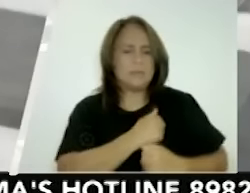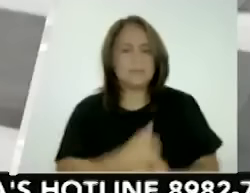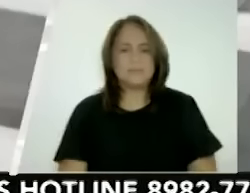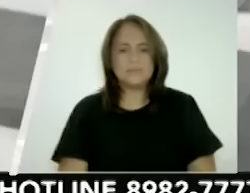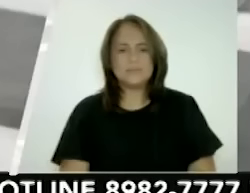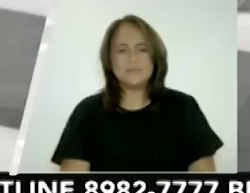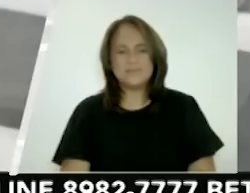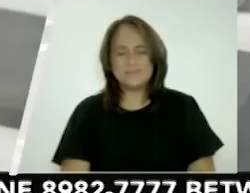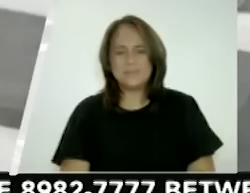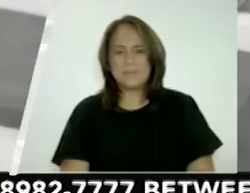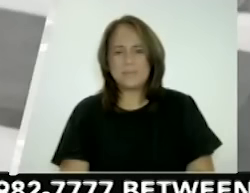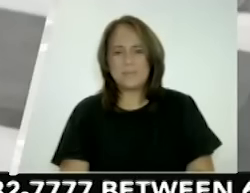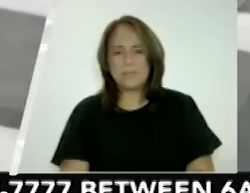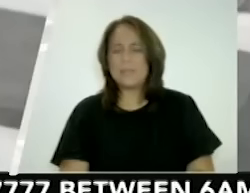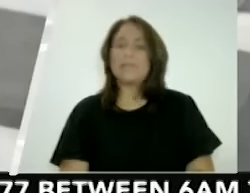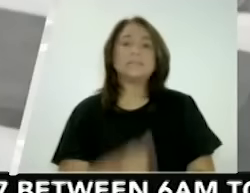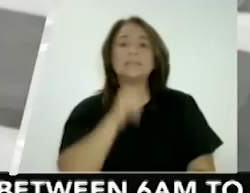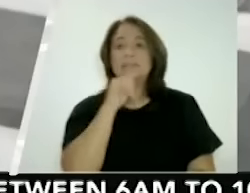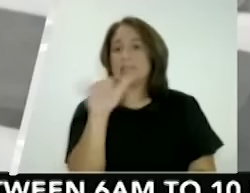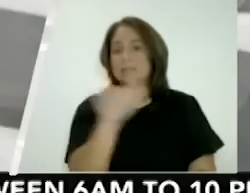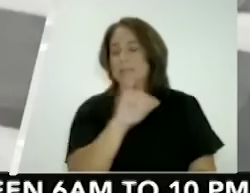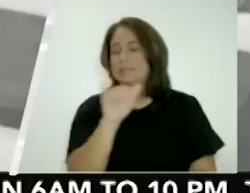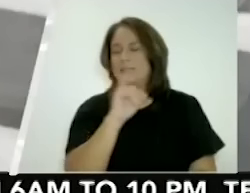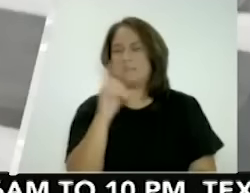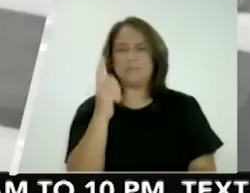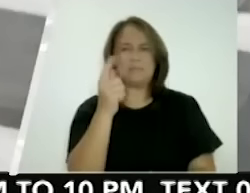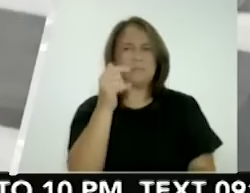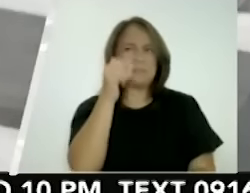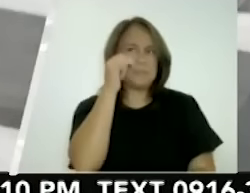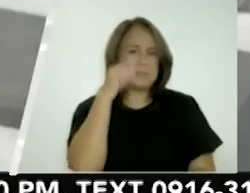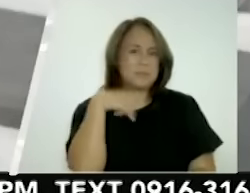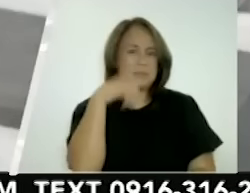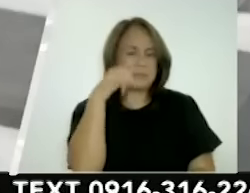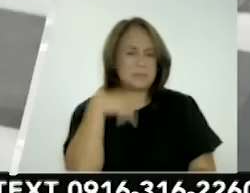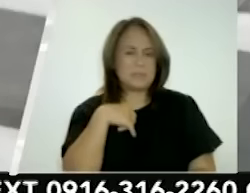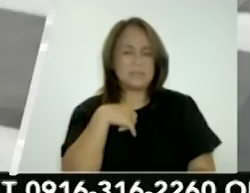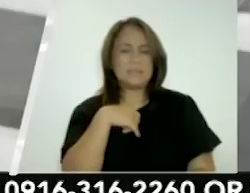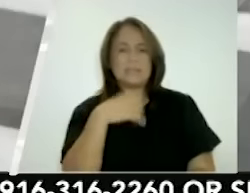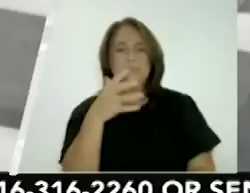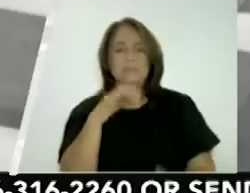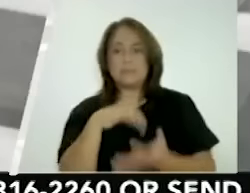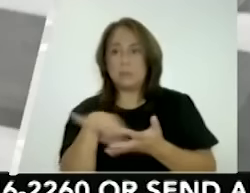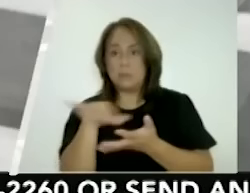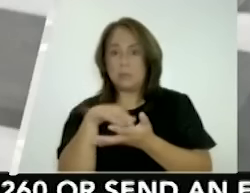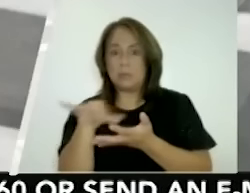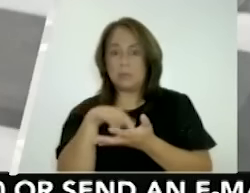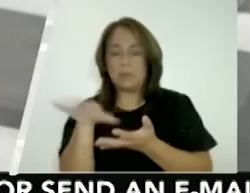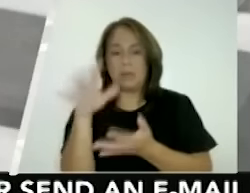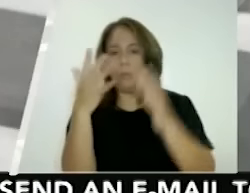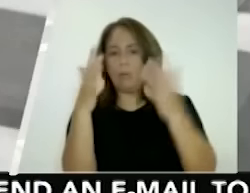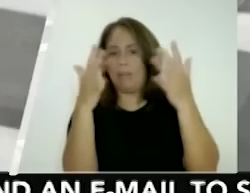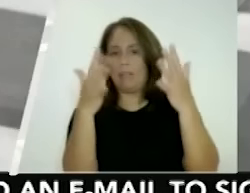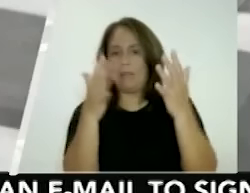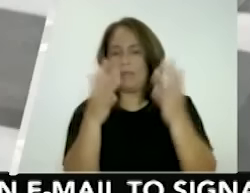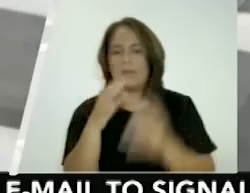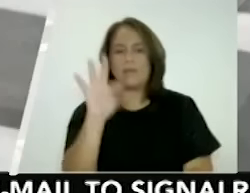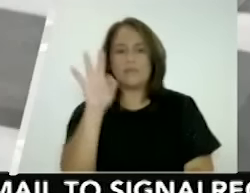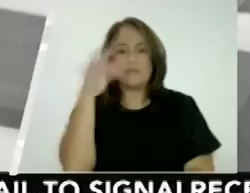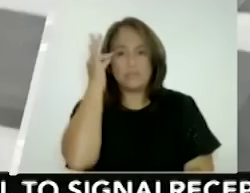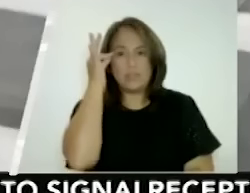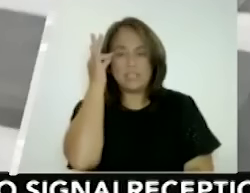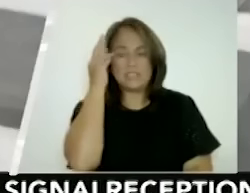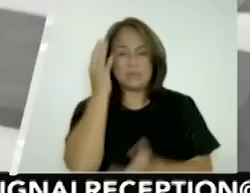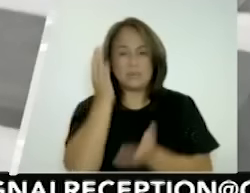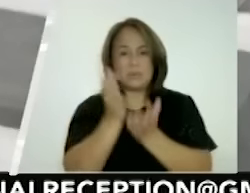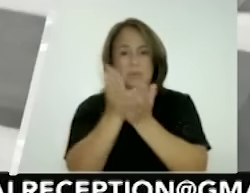Pia, hindi katulad ng mga nagdaang araw ay wala kanina doon sa mga exercise ang French frigate na Vendomir dahil lang binanggit